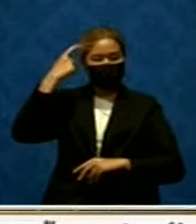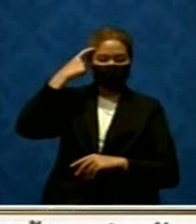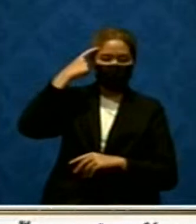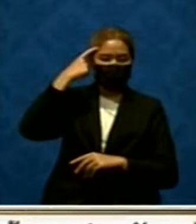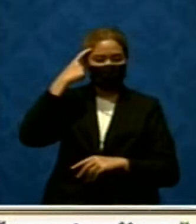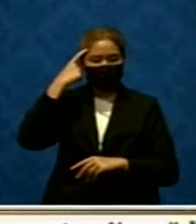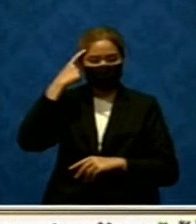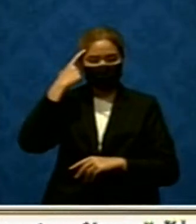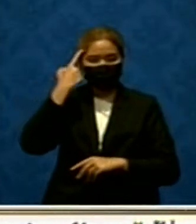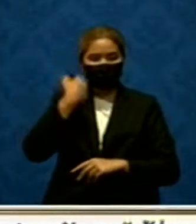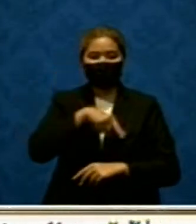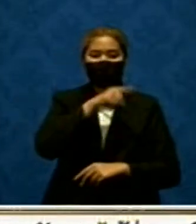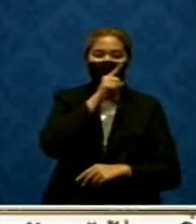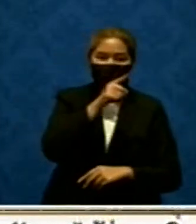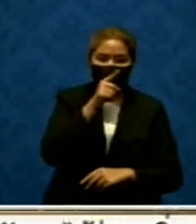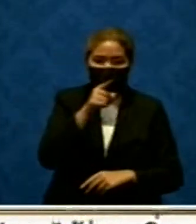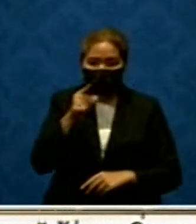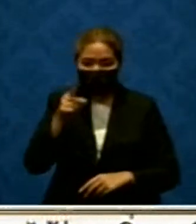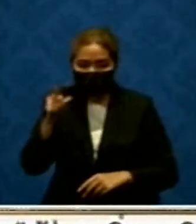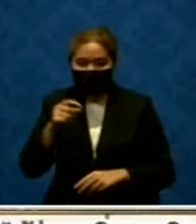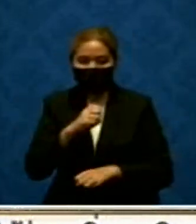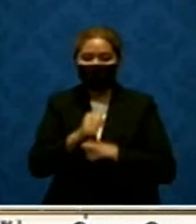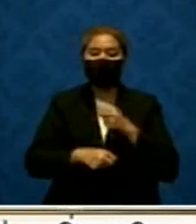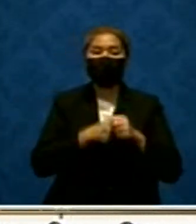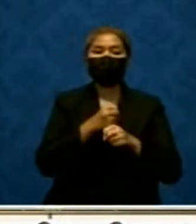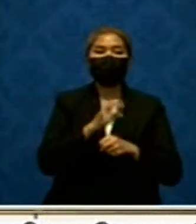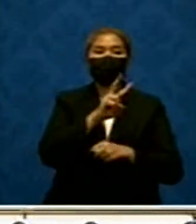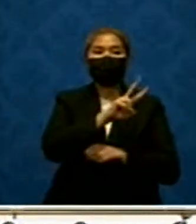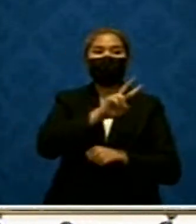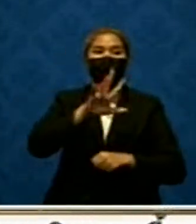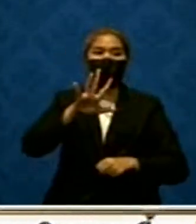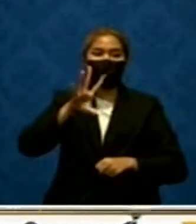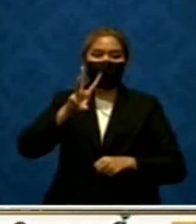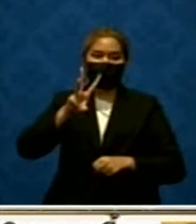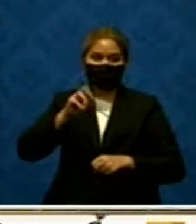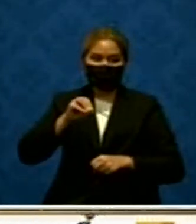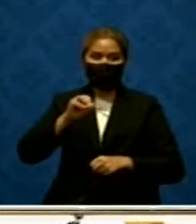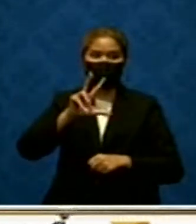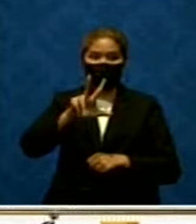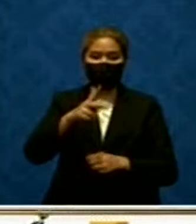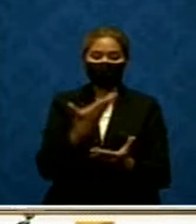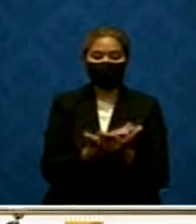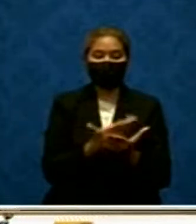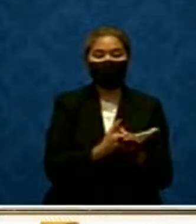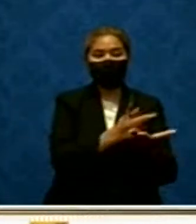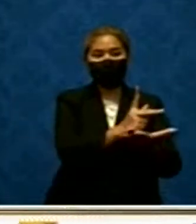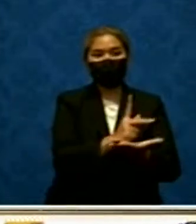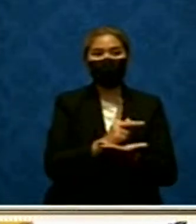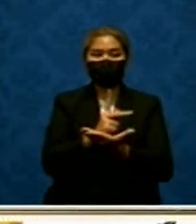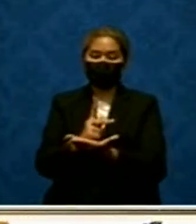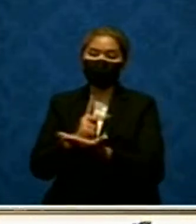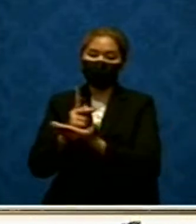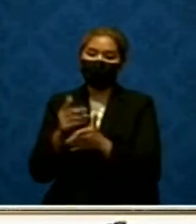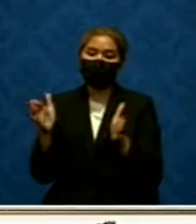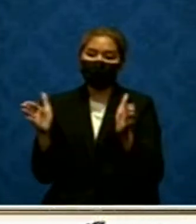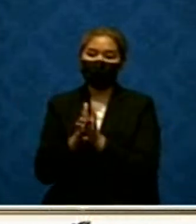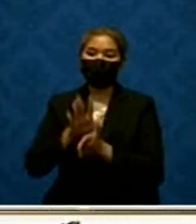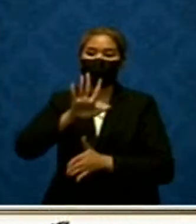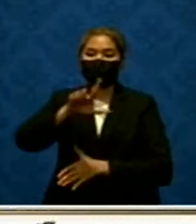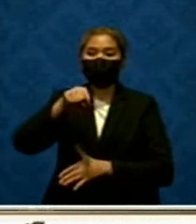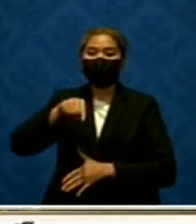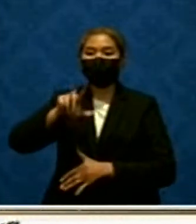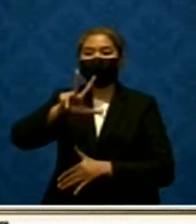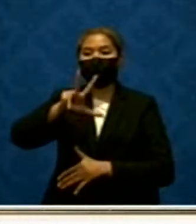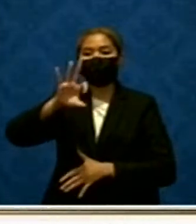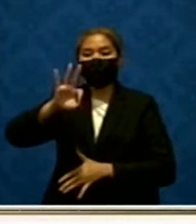58 63 ท่นายกนตีผลเประยตจัโอชาของผมกู้ไปแล้ว 3.39 ล้าน้านบาครั